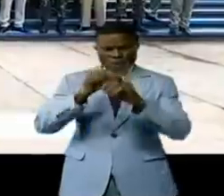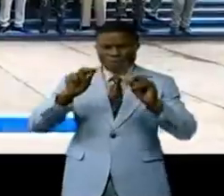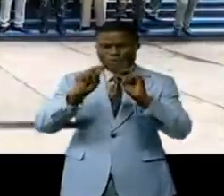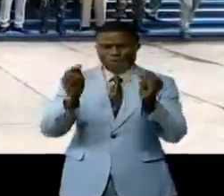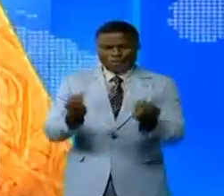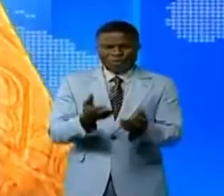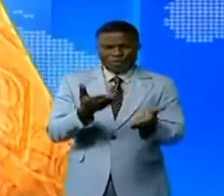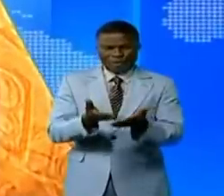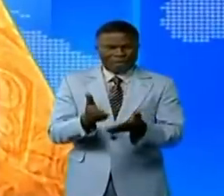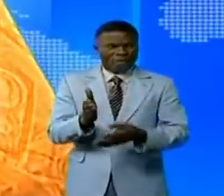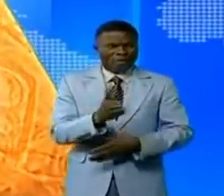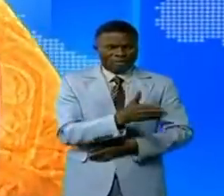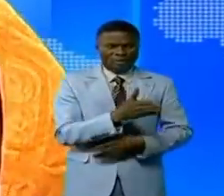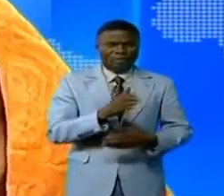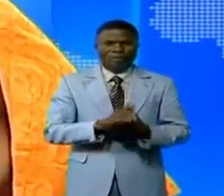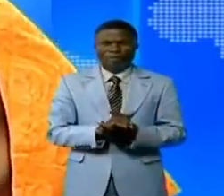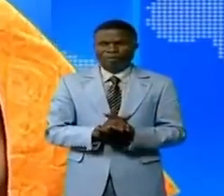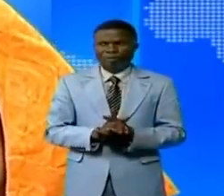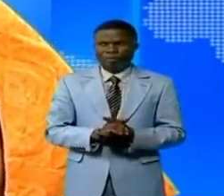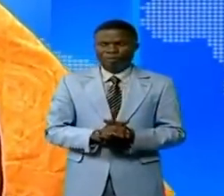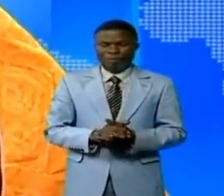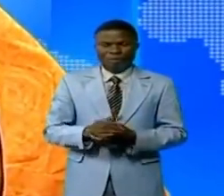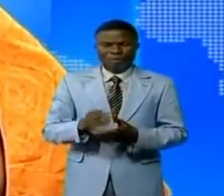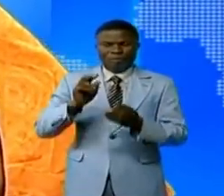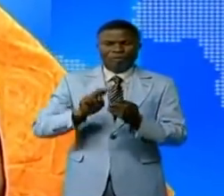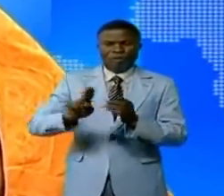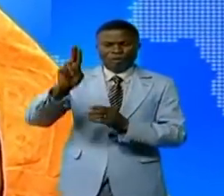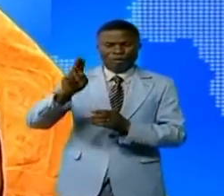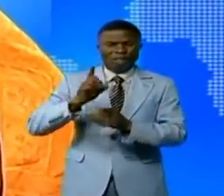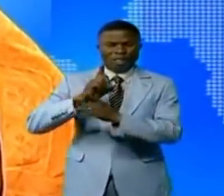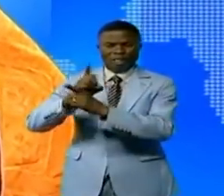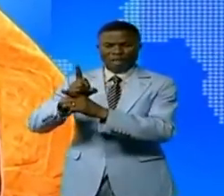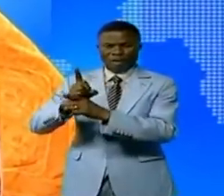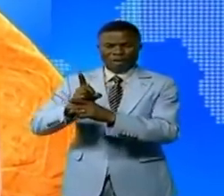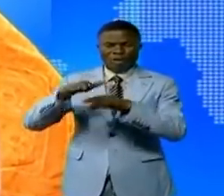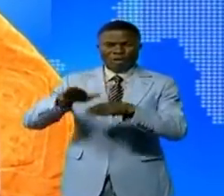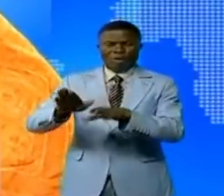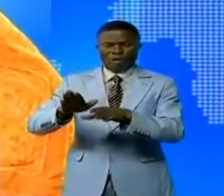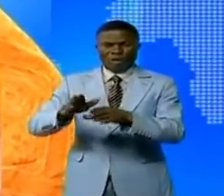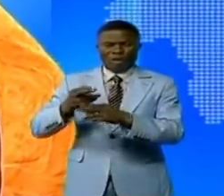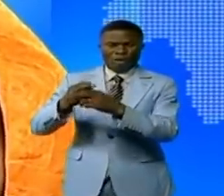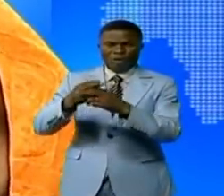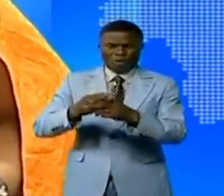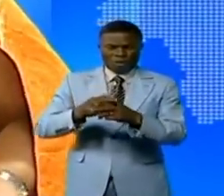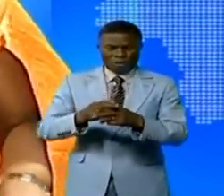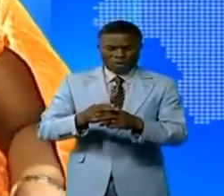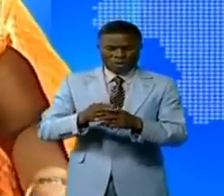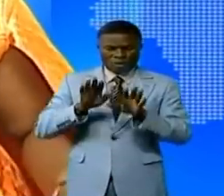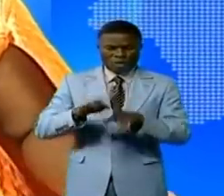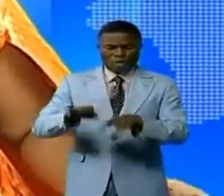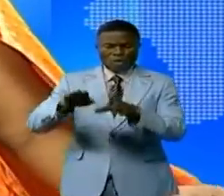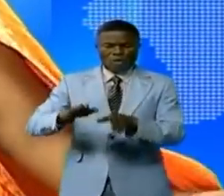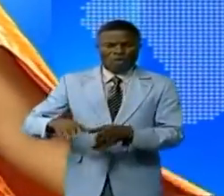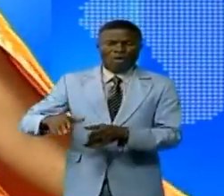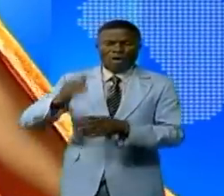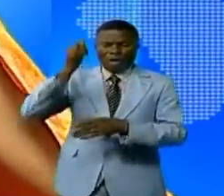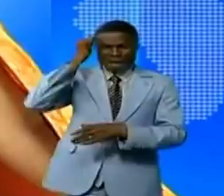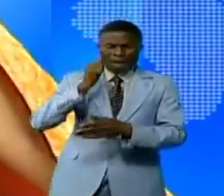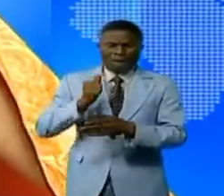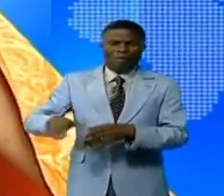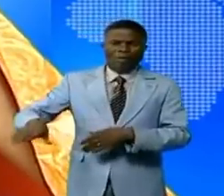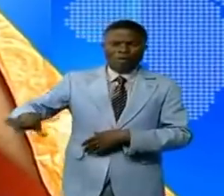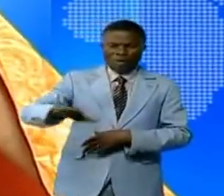famille. Des unités de défense flottantes pour la sécurisation et patrouille le long des frontières lacustres de la